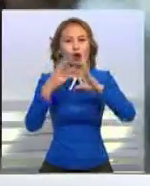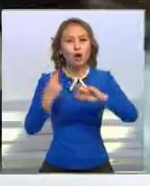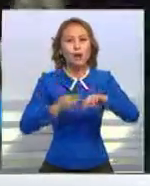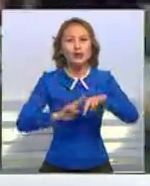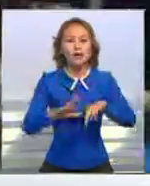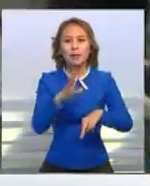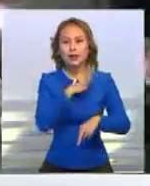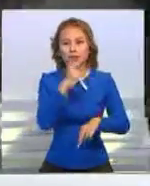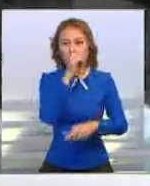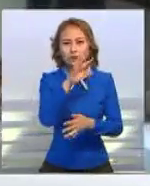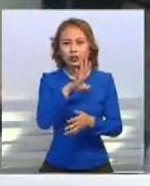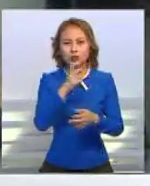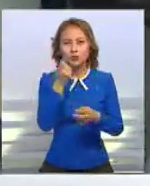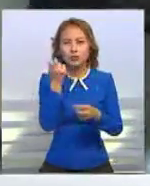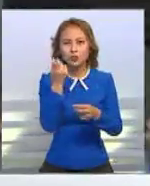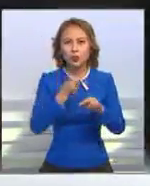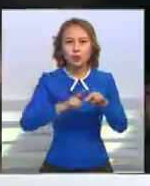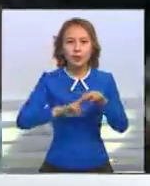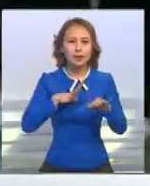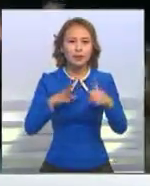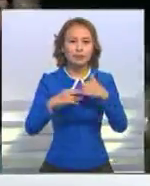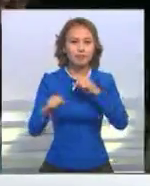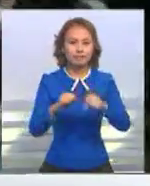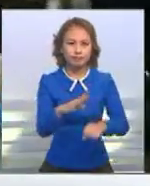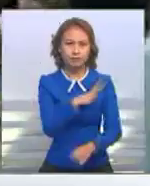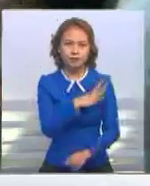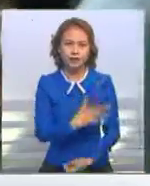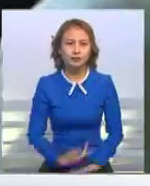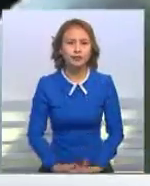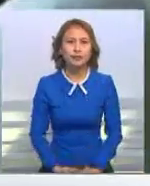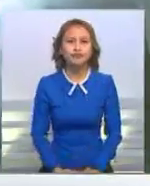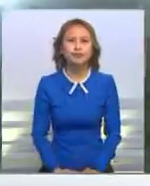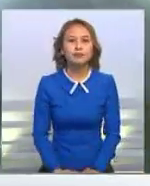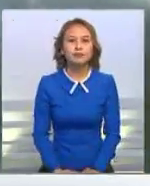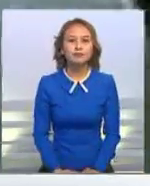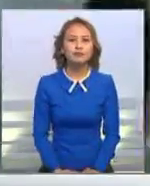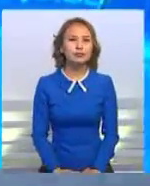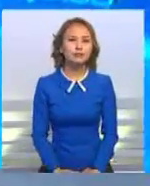апат аймағында тағы да 10-нан астам кішігірім дүмпу болды.